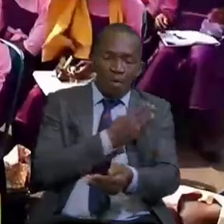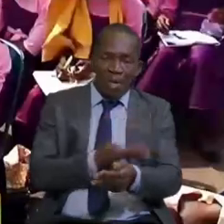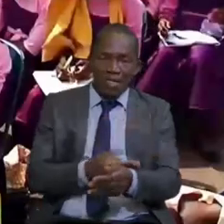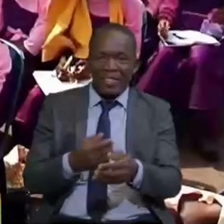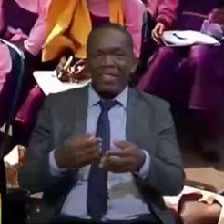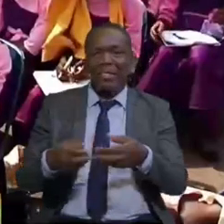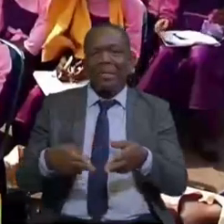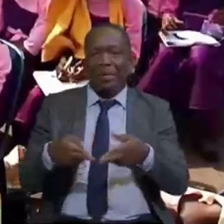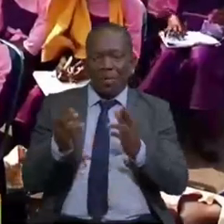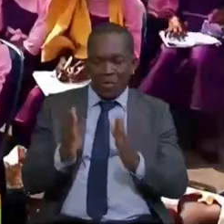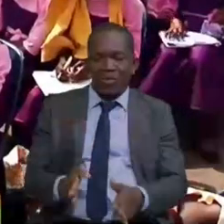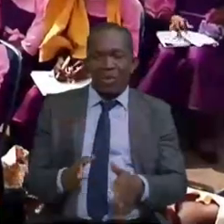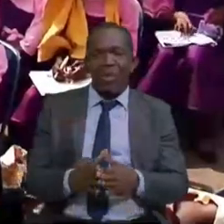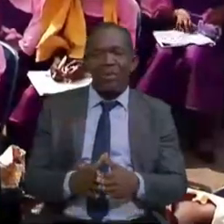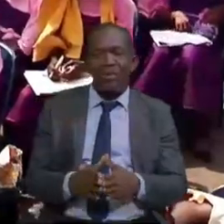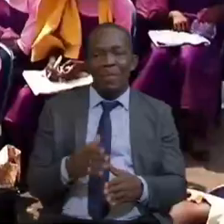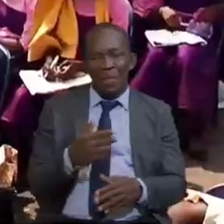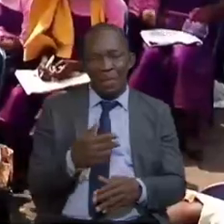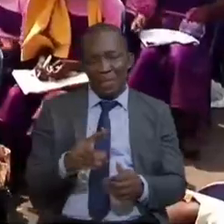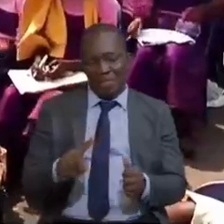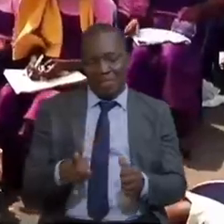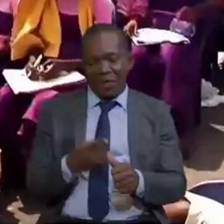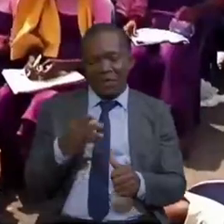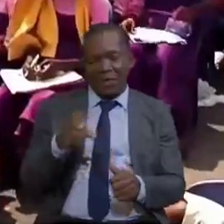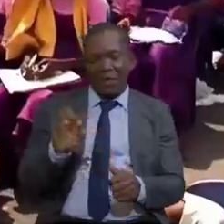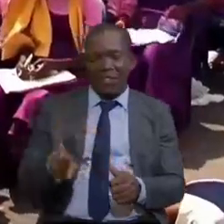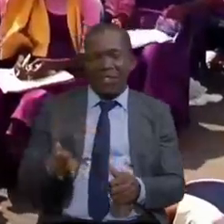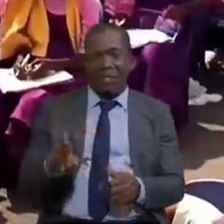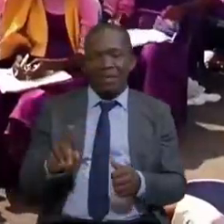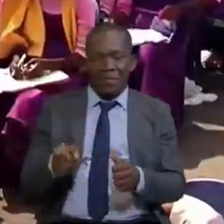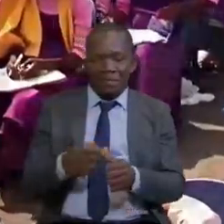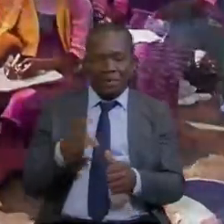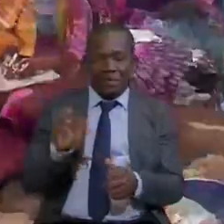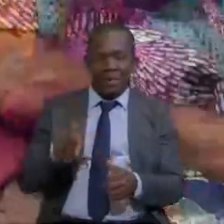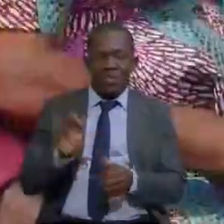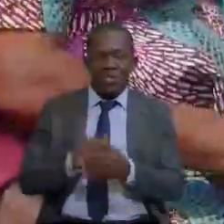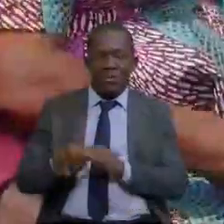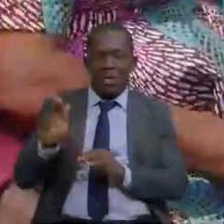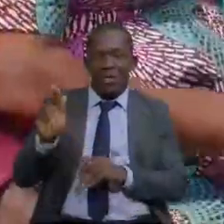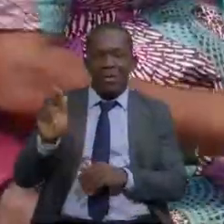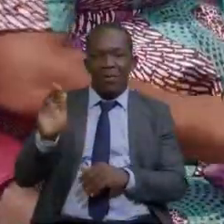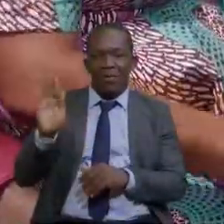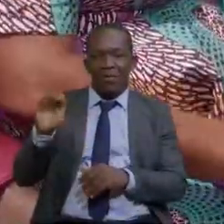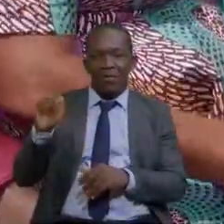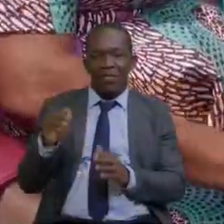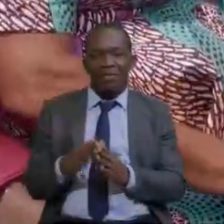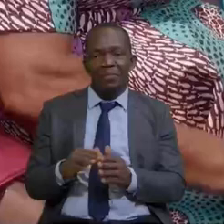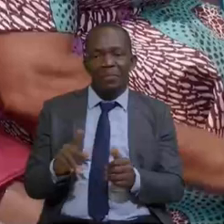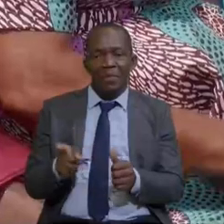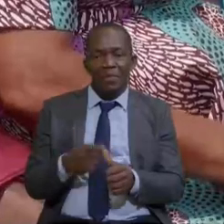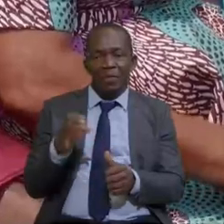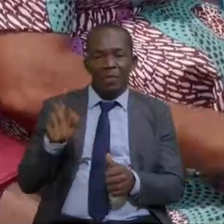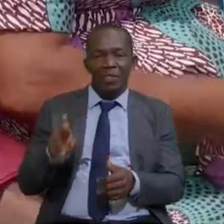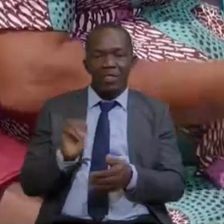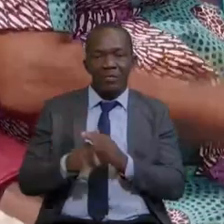Voyons 1 Corinthiens au chapitre 15. 1 Corinthiens chapitre 15, lisons le verset 24. 1